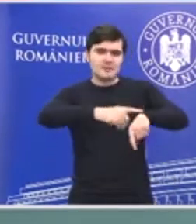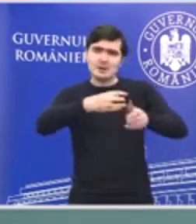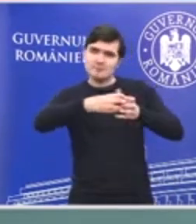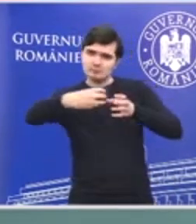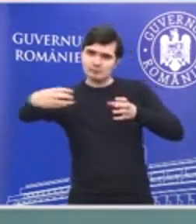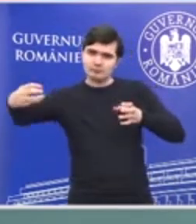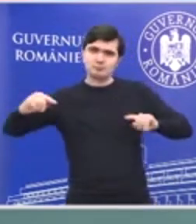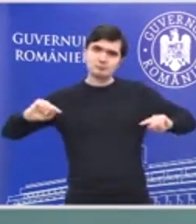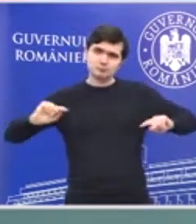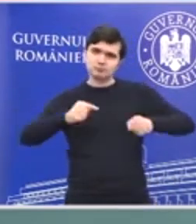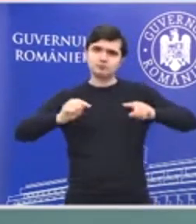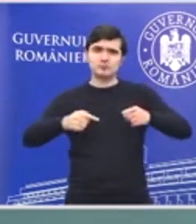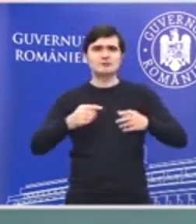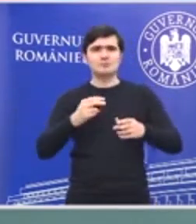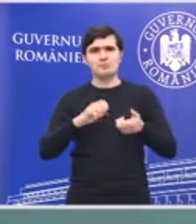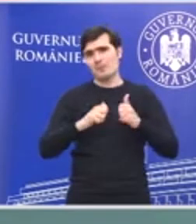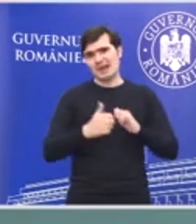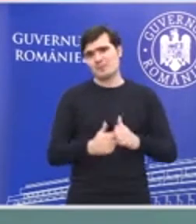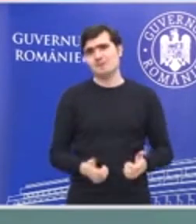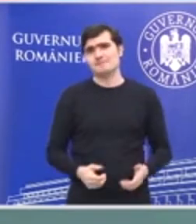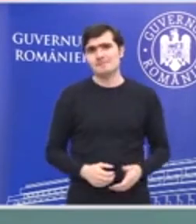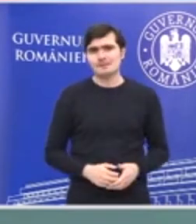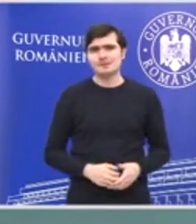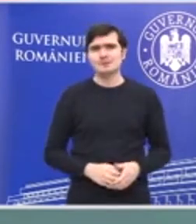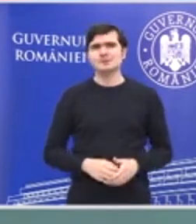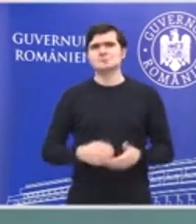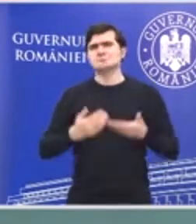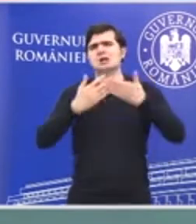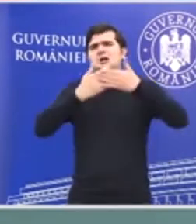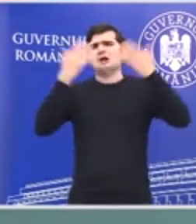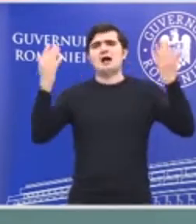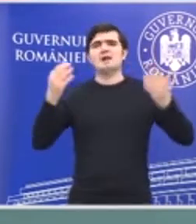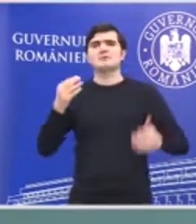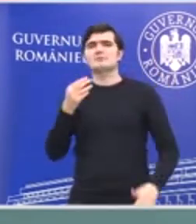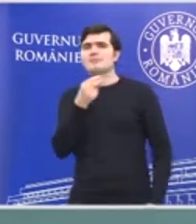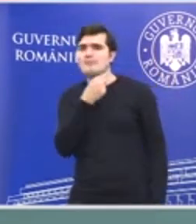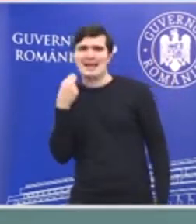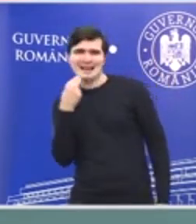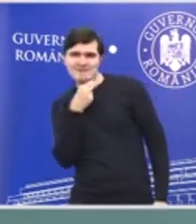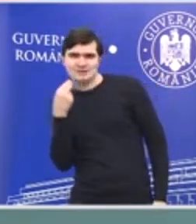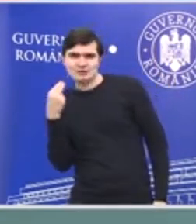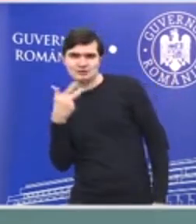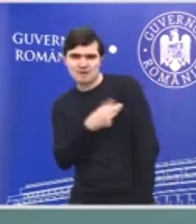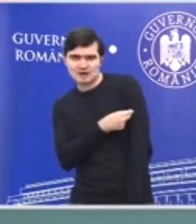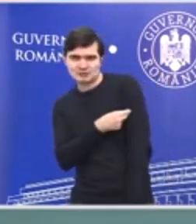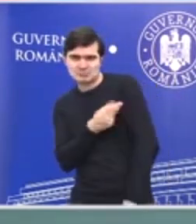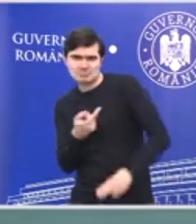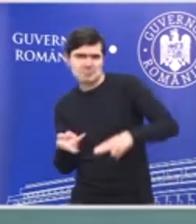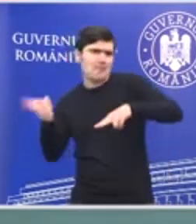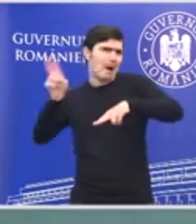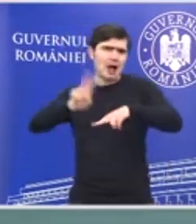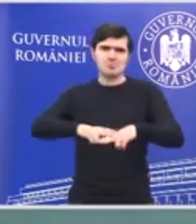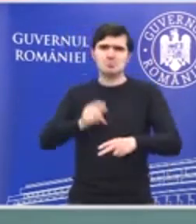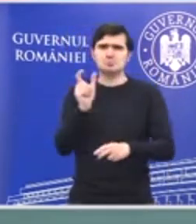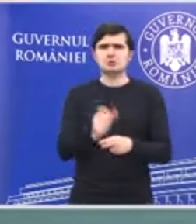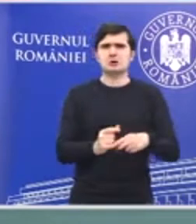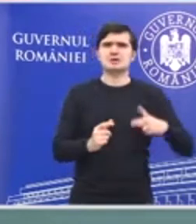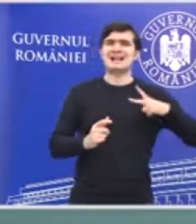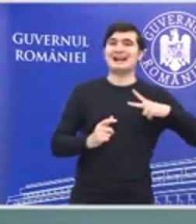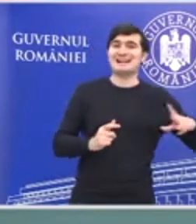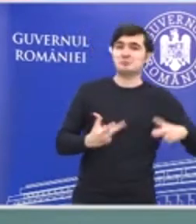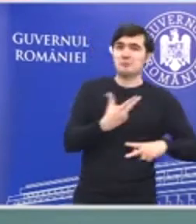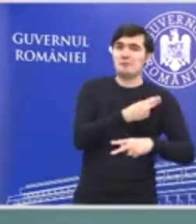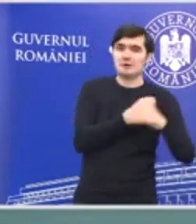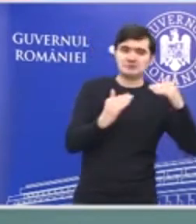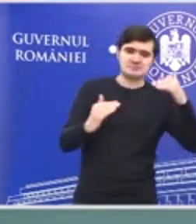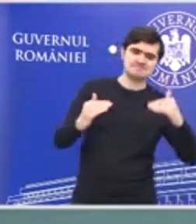probleme. De departe, beneficiile în momentul de față depășesc riscurile pentru orice tip de vaccin vorbim. Și chiar dacă EMA va